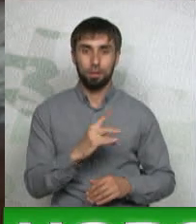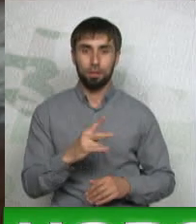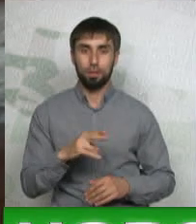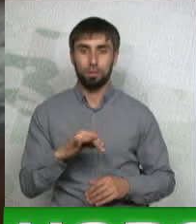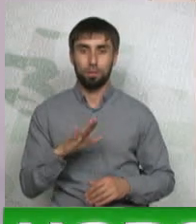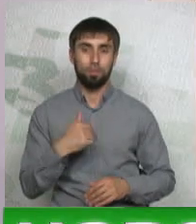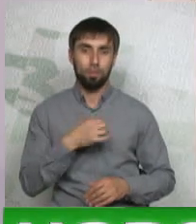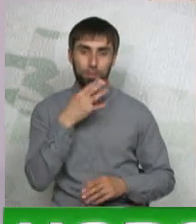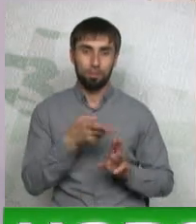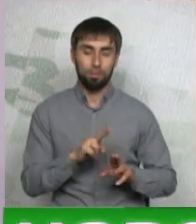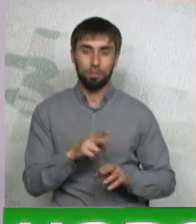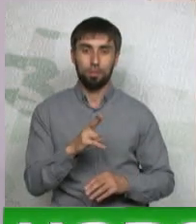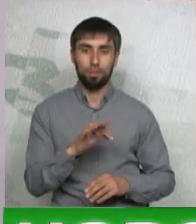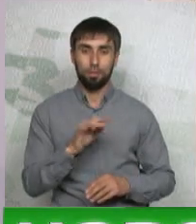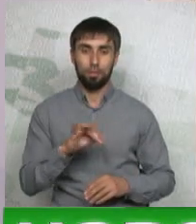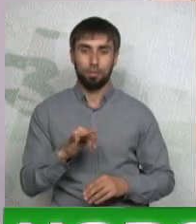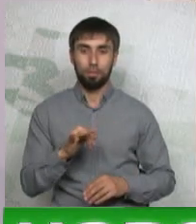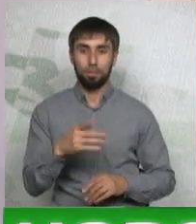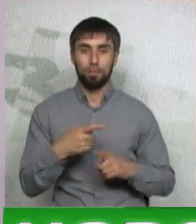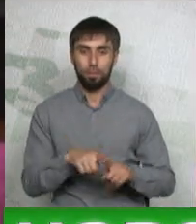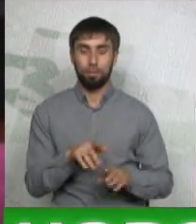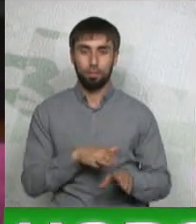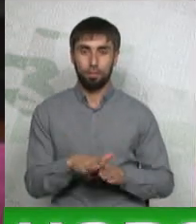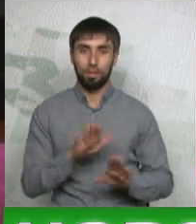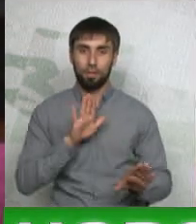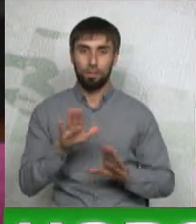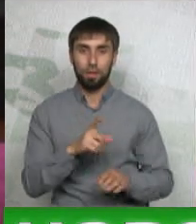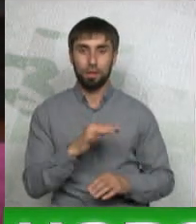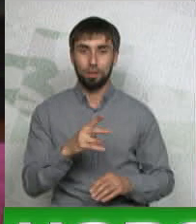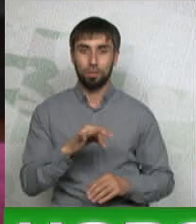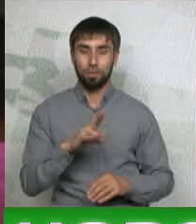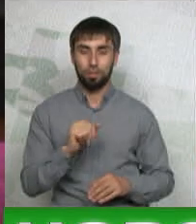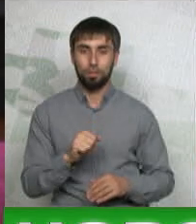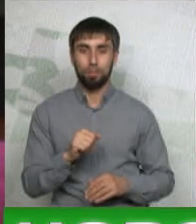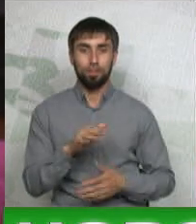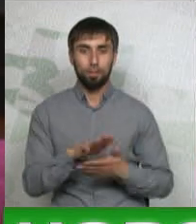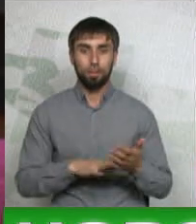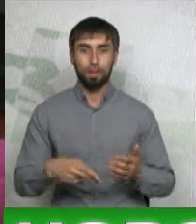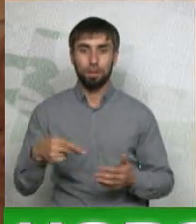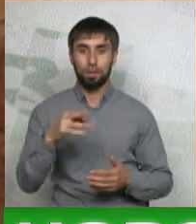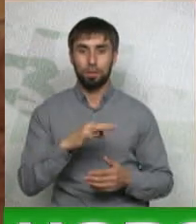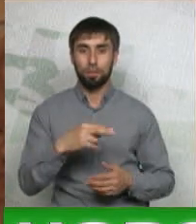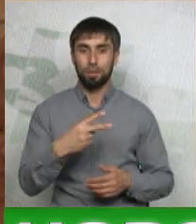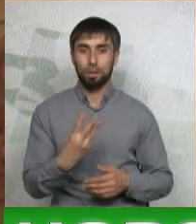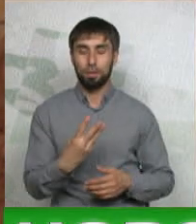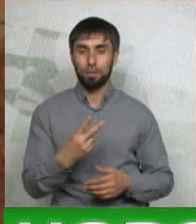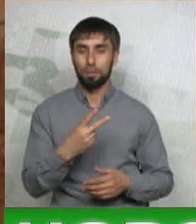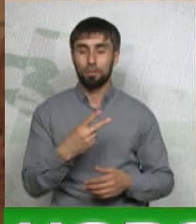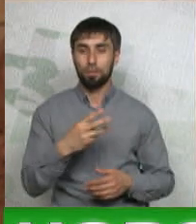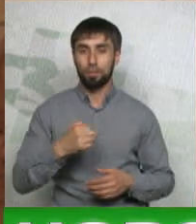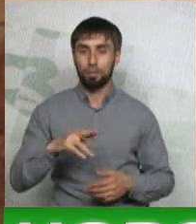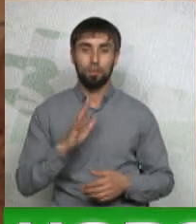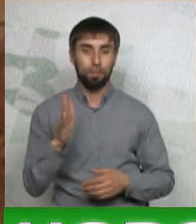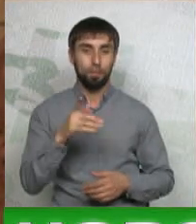Мне понравился вот этот кинжал и техника выполнения. Выставка Хасана Даурбекова продлится до 23 мая. В